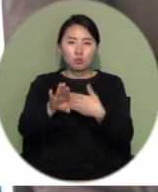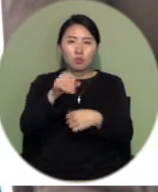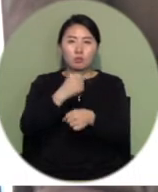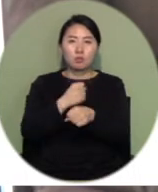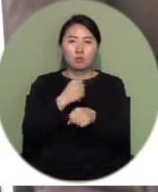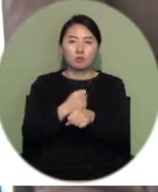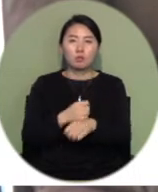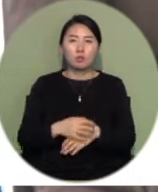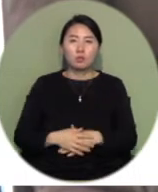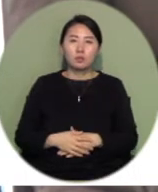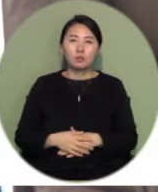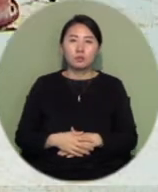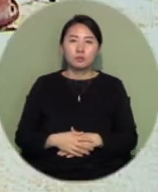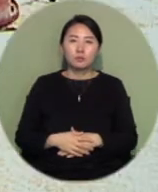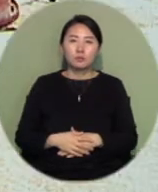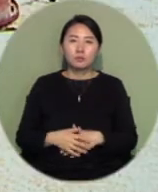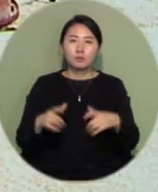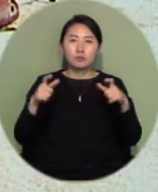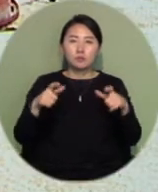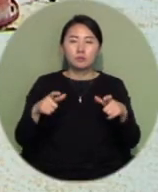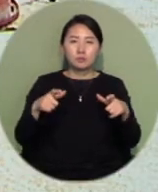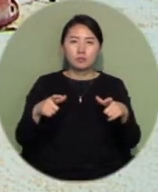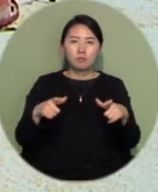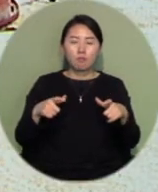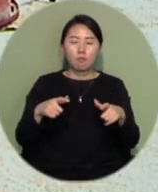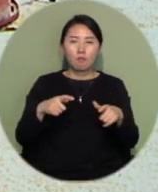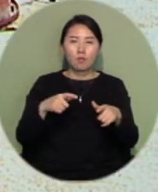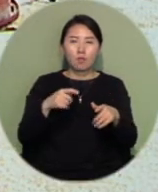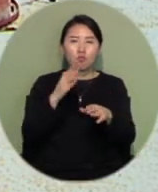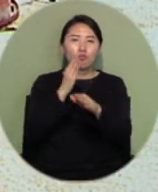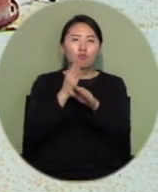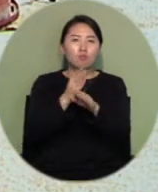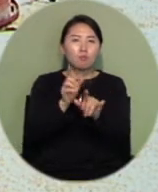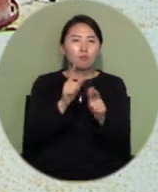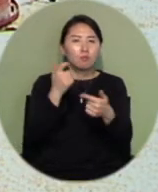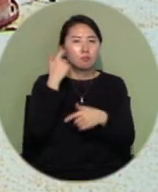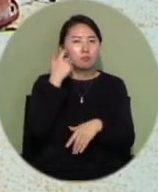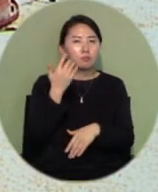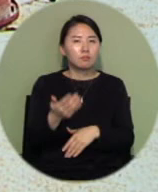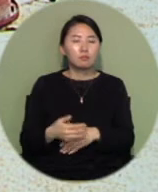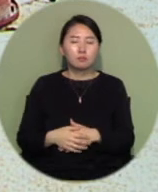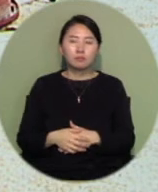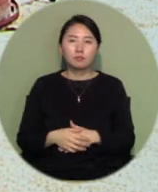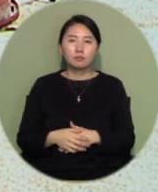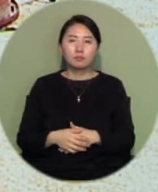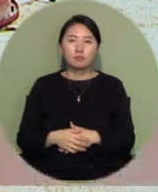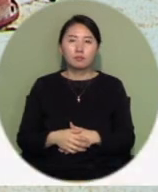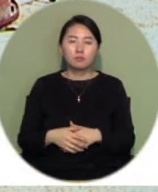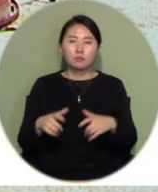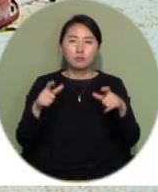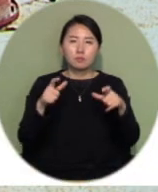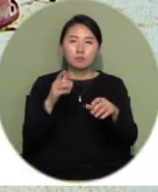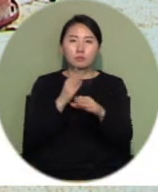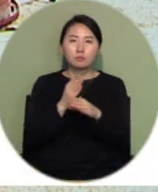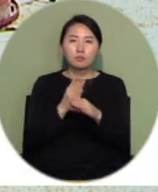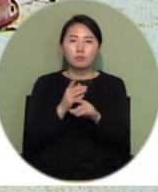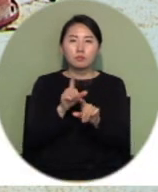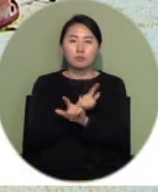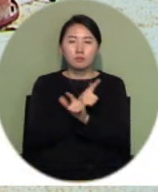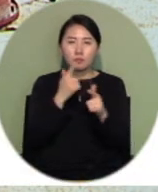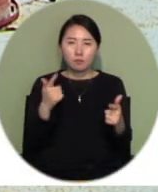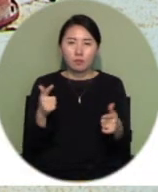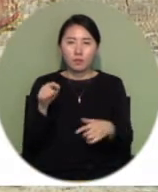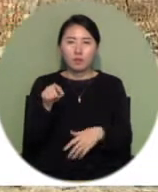겁니다. 이것이 지역 이기주의 아니냐는 여론도 있는데요. 어떻게 생각하십니까? 지역 이기주의가 아니죠. 여기